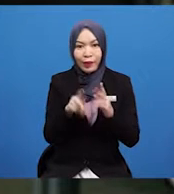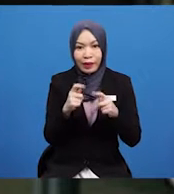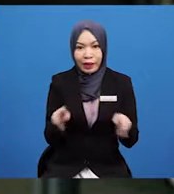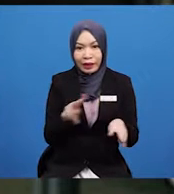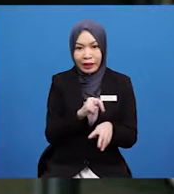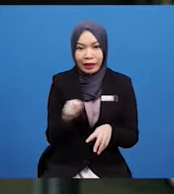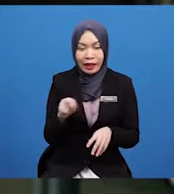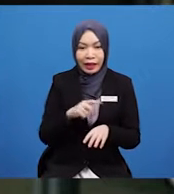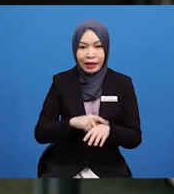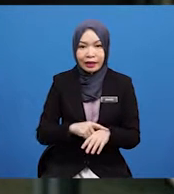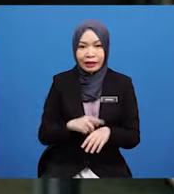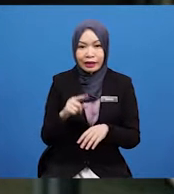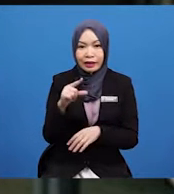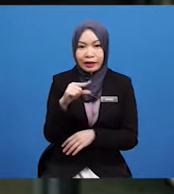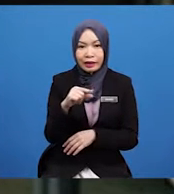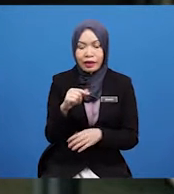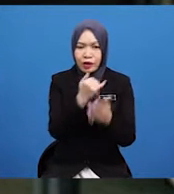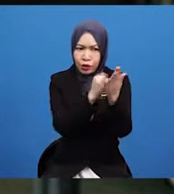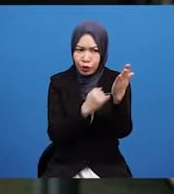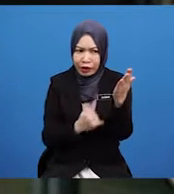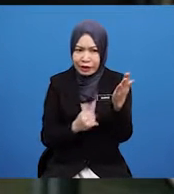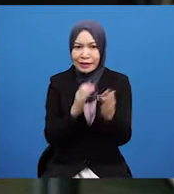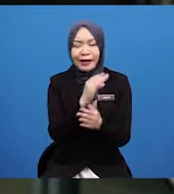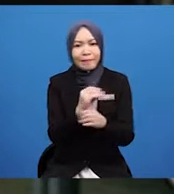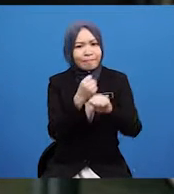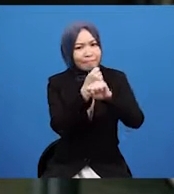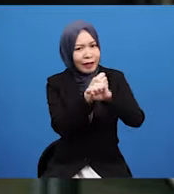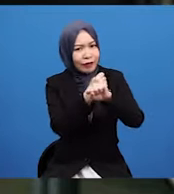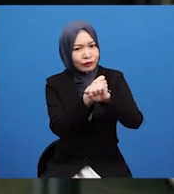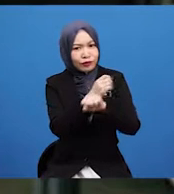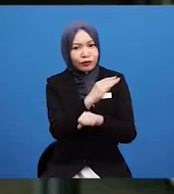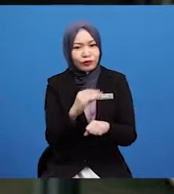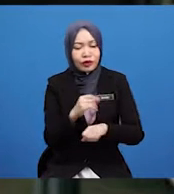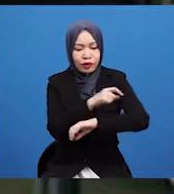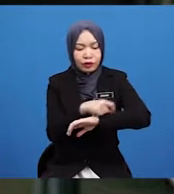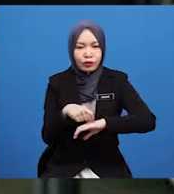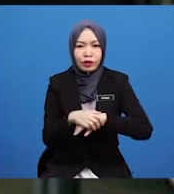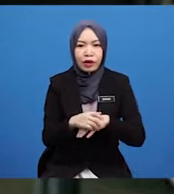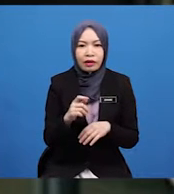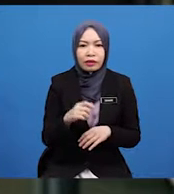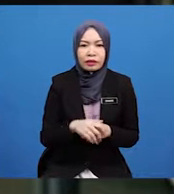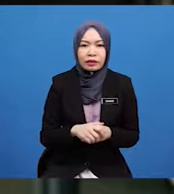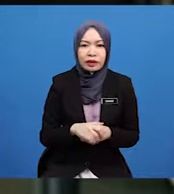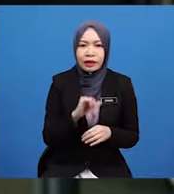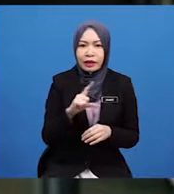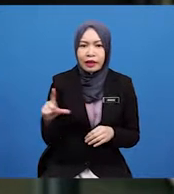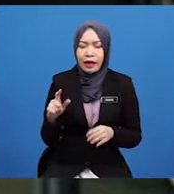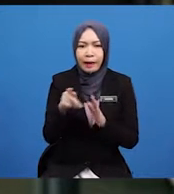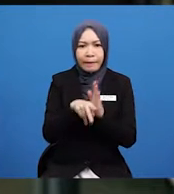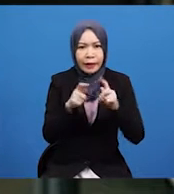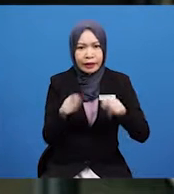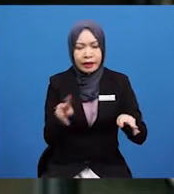Raw ke dan tulang setiap peralatan batu dan tembikar juga peninggalan struktur